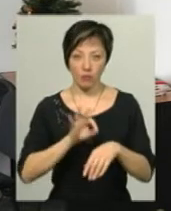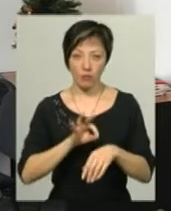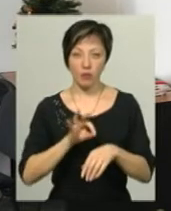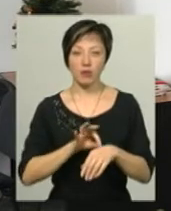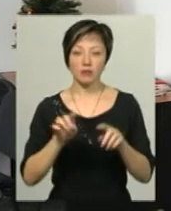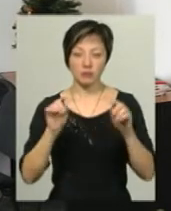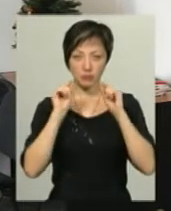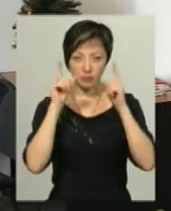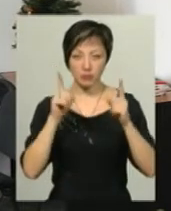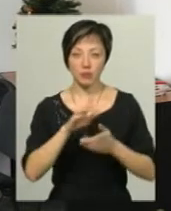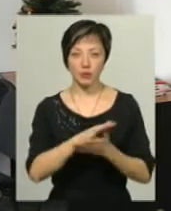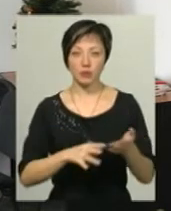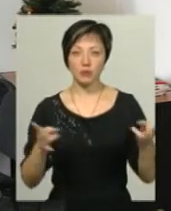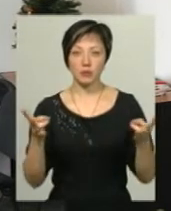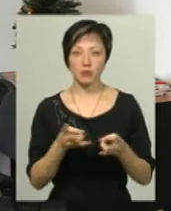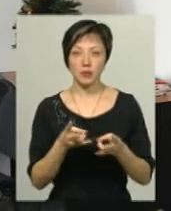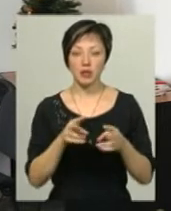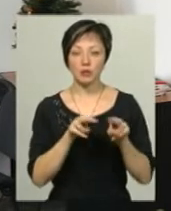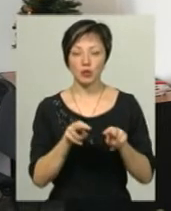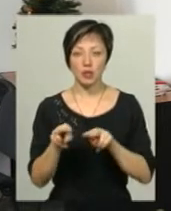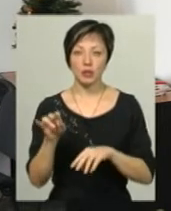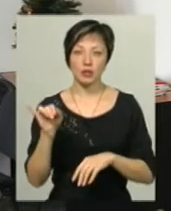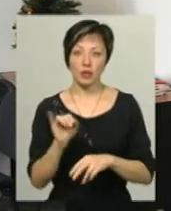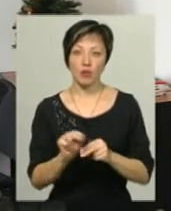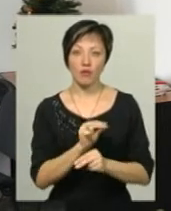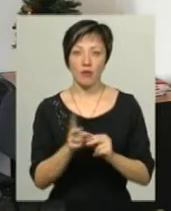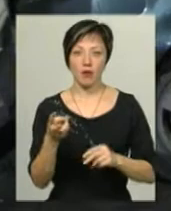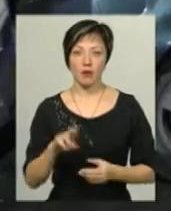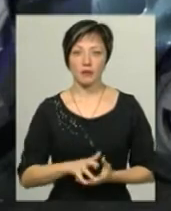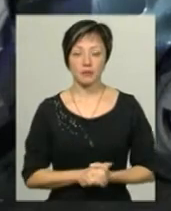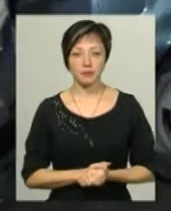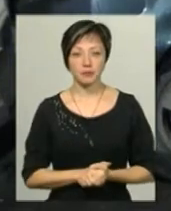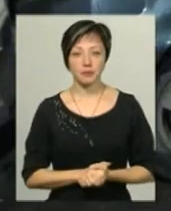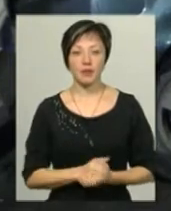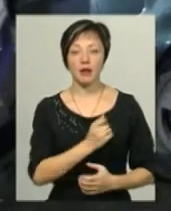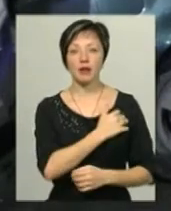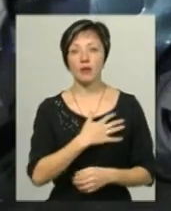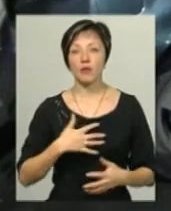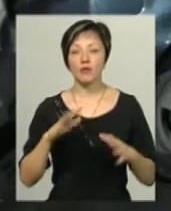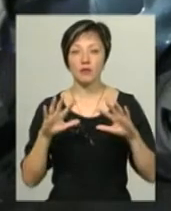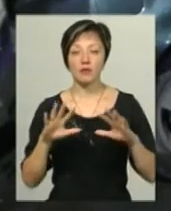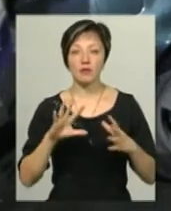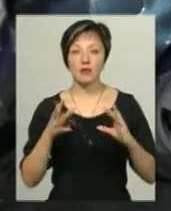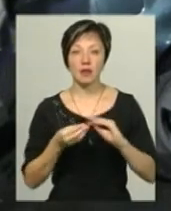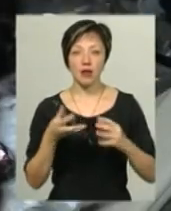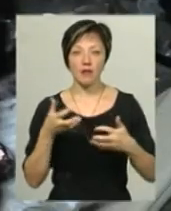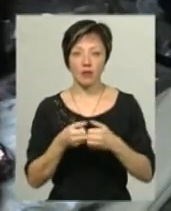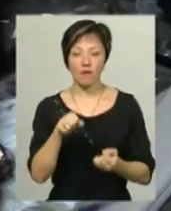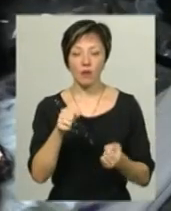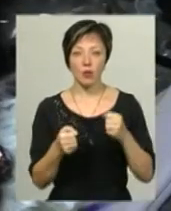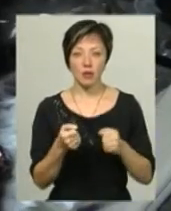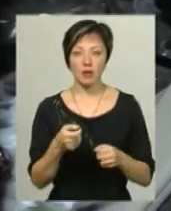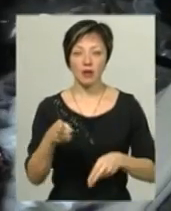В подальшому вона потребує динамічного спостереження і лікування. Травмований внаслідок ДТП водій цього ж авто перебуває